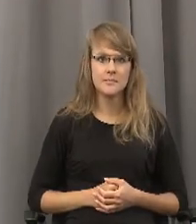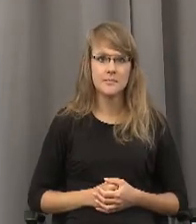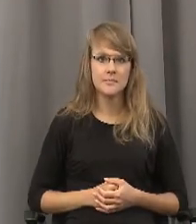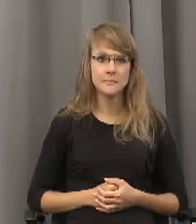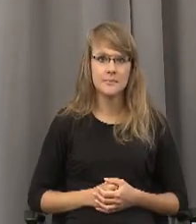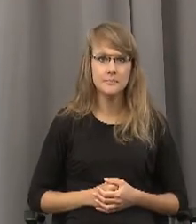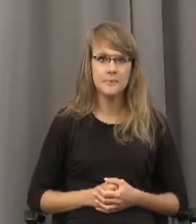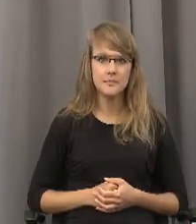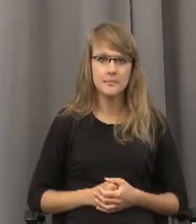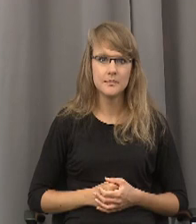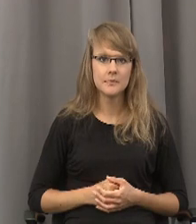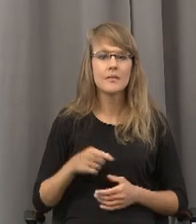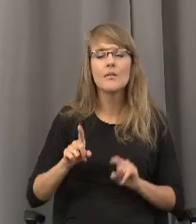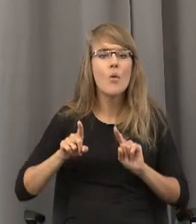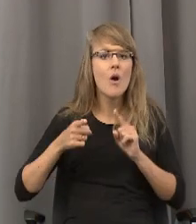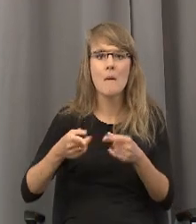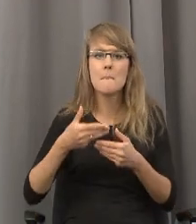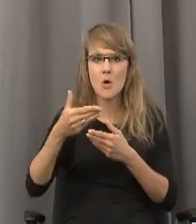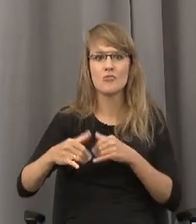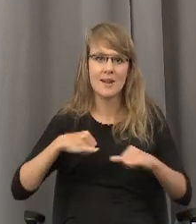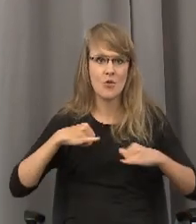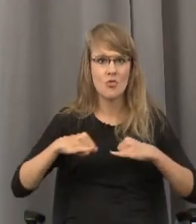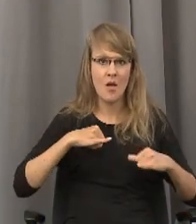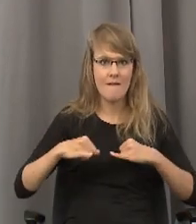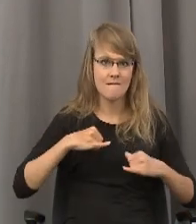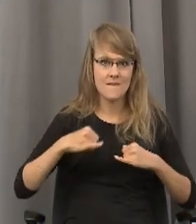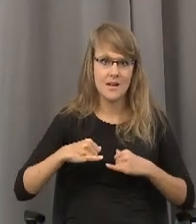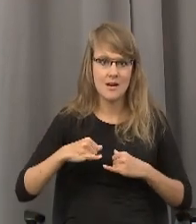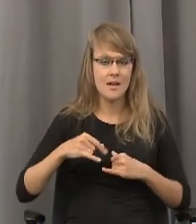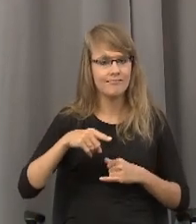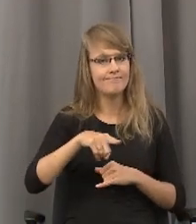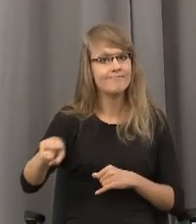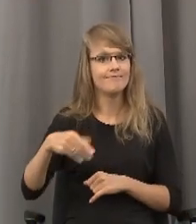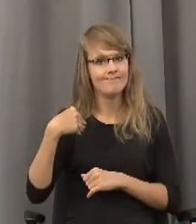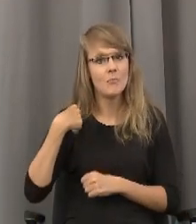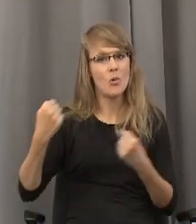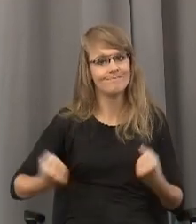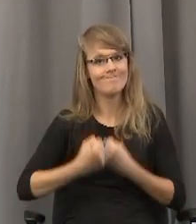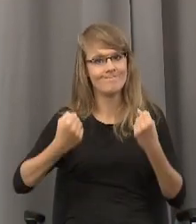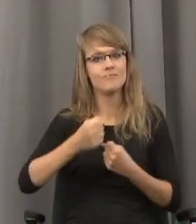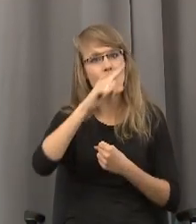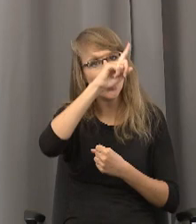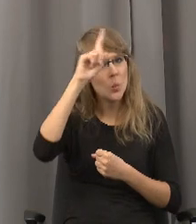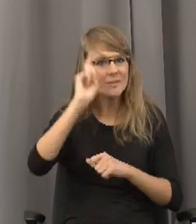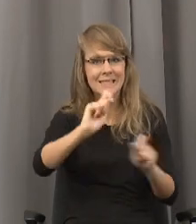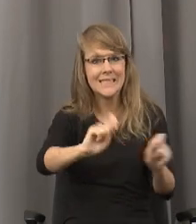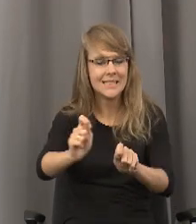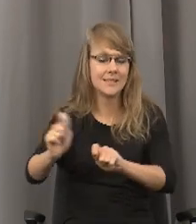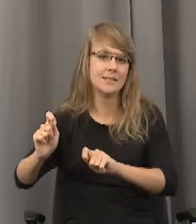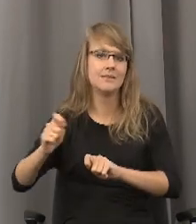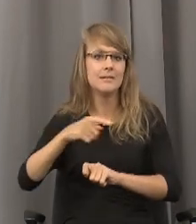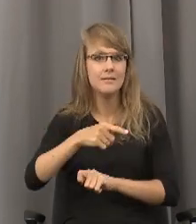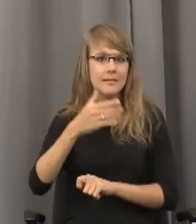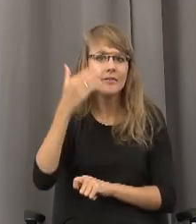Praca organizacji pozarządowych, praca nas wszystkich w uświadamianiu społeczeństwa, w przekazaniu wiedzy